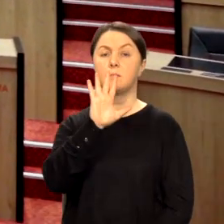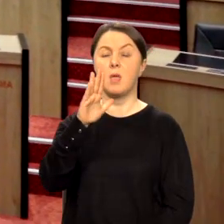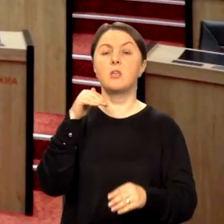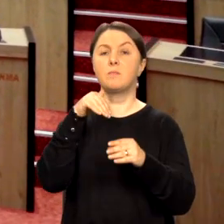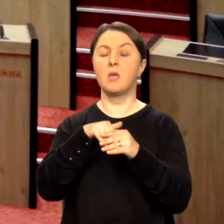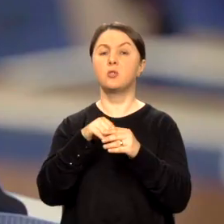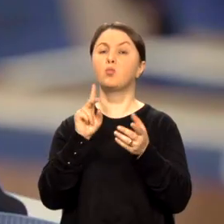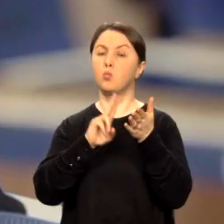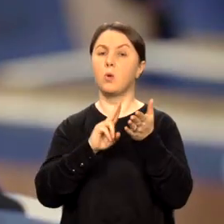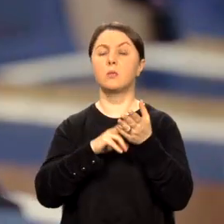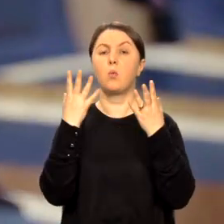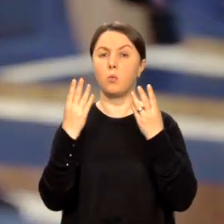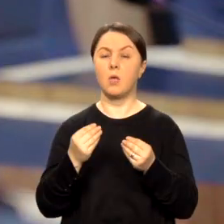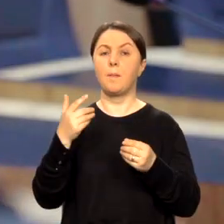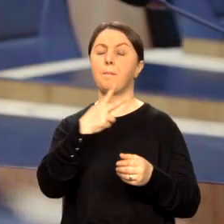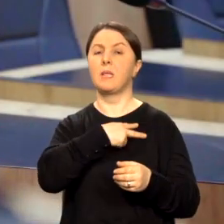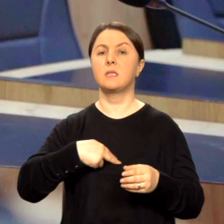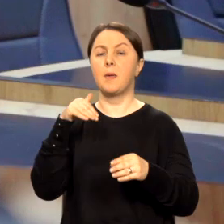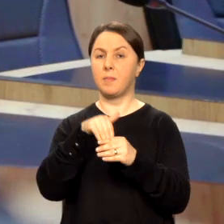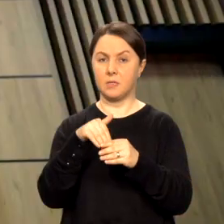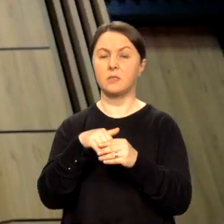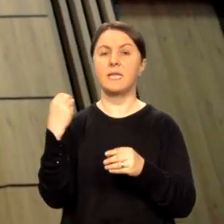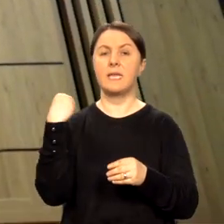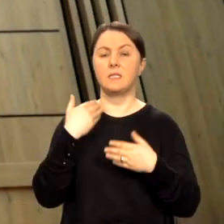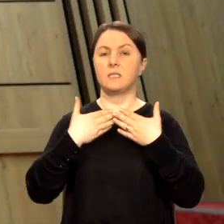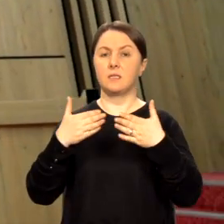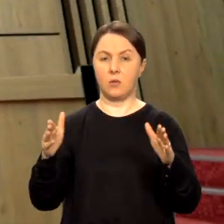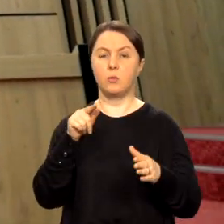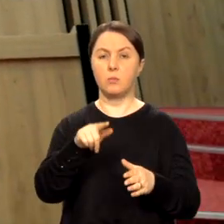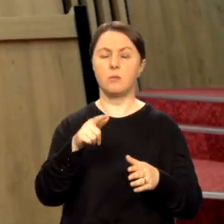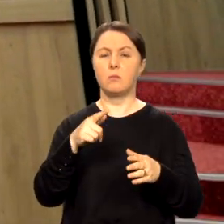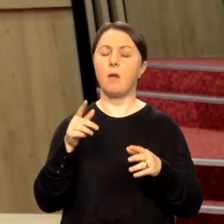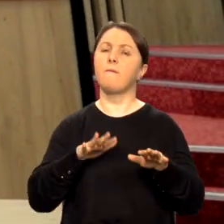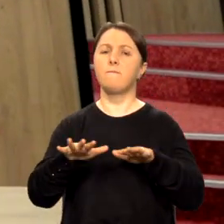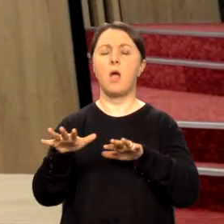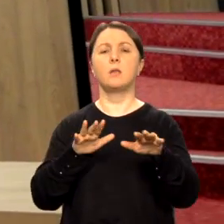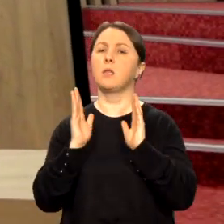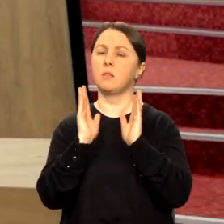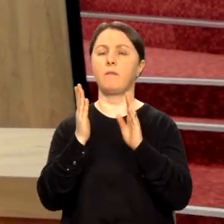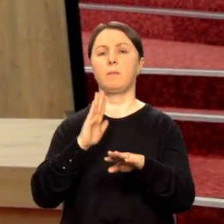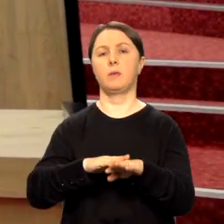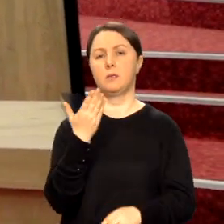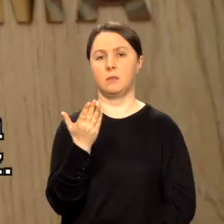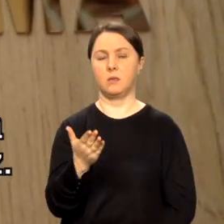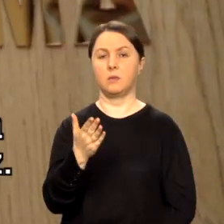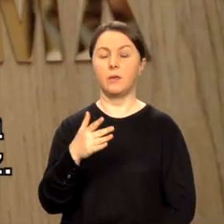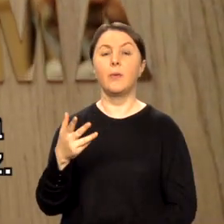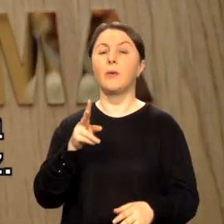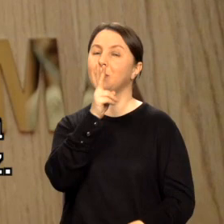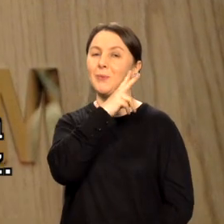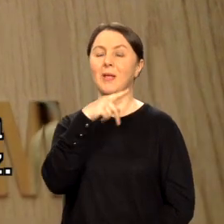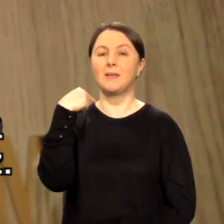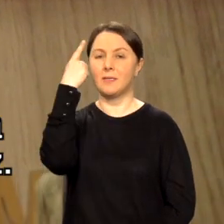45 meclis üyesinden oluşan belediye meclisimiz yeni salonumuzda faaliyetlerine devam edecektir.